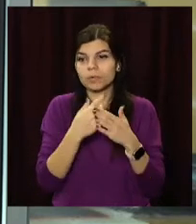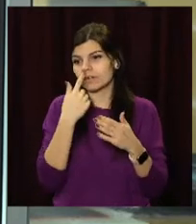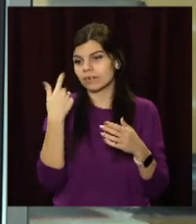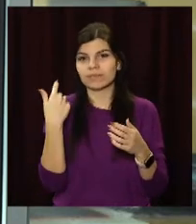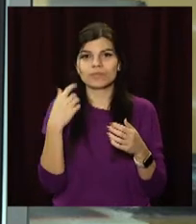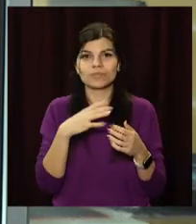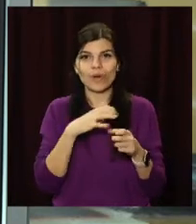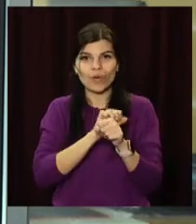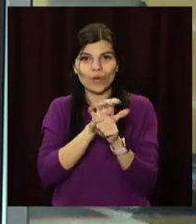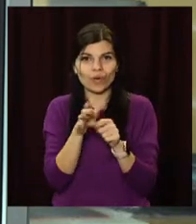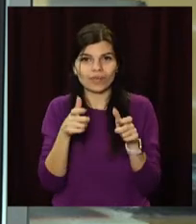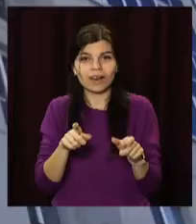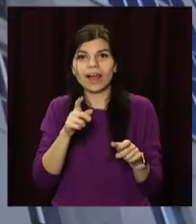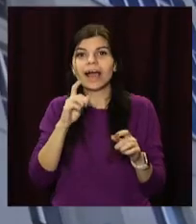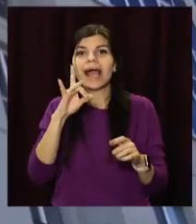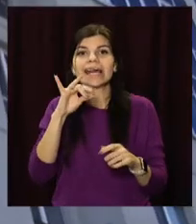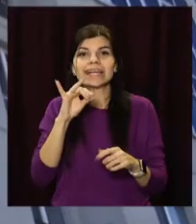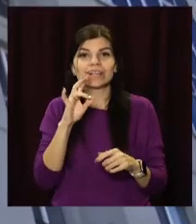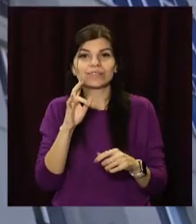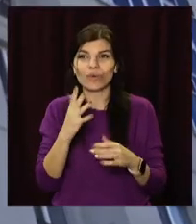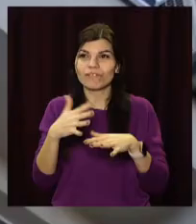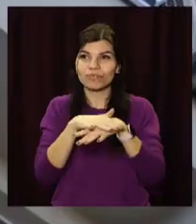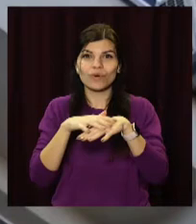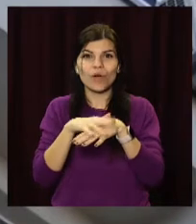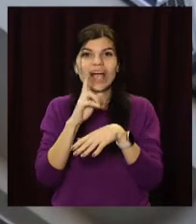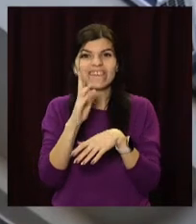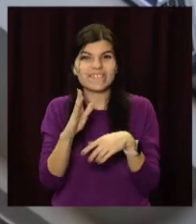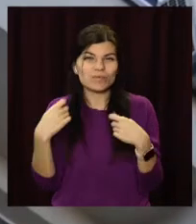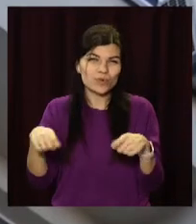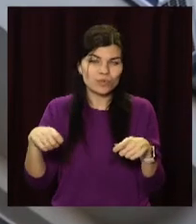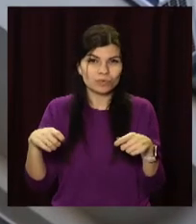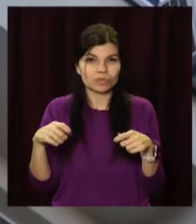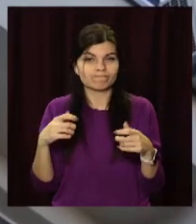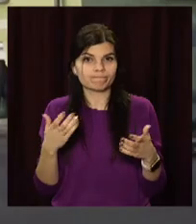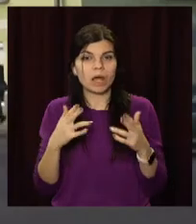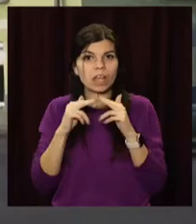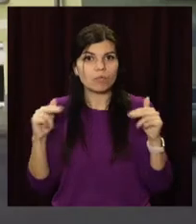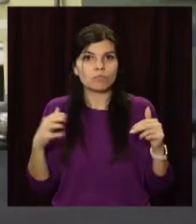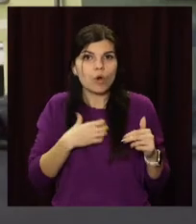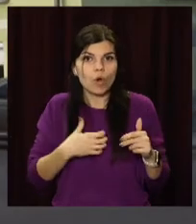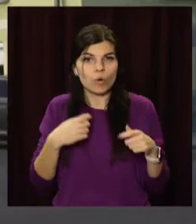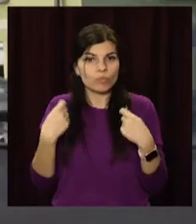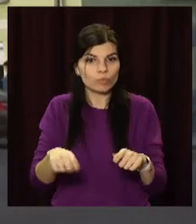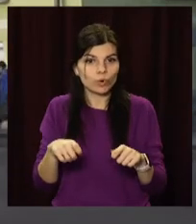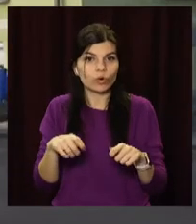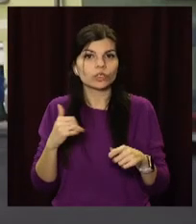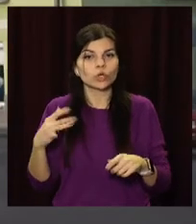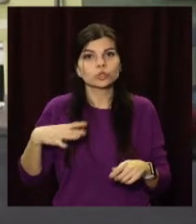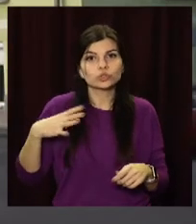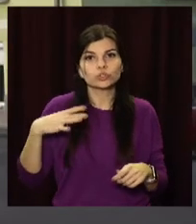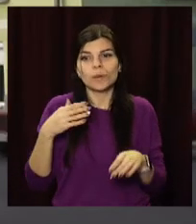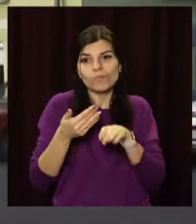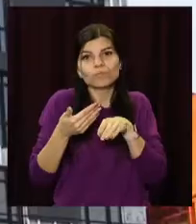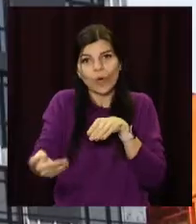кажуть експерти, попит на квартири досі високий, а от пропозиція шкутельгає. Дніпряни поки бояться продавати житло і вичікують більш